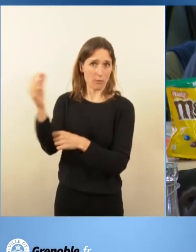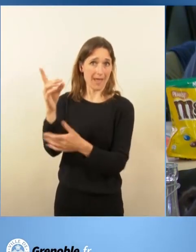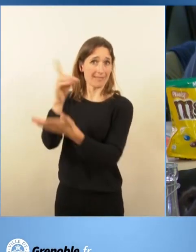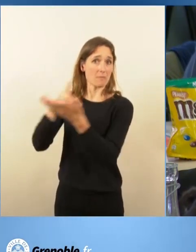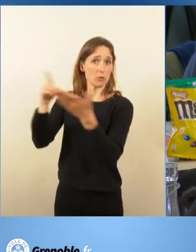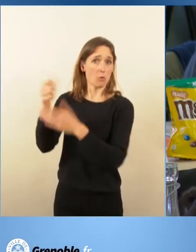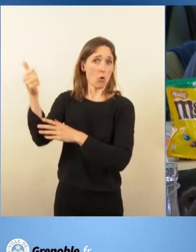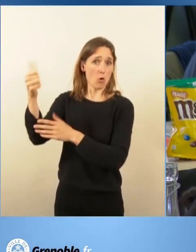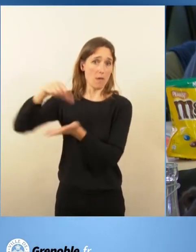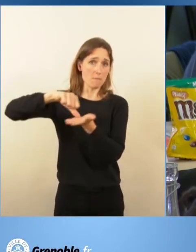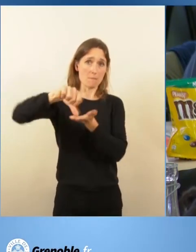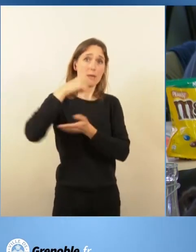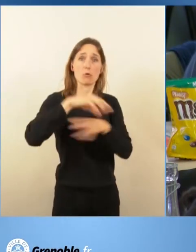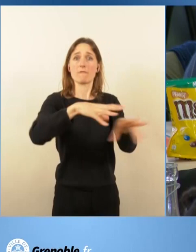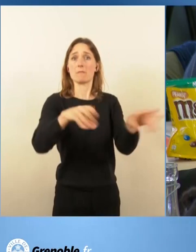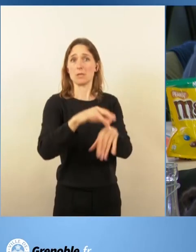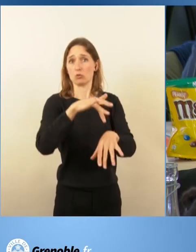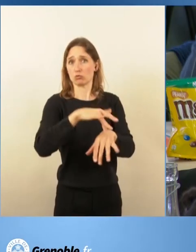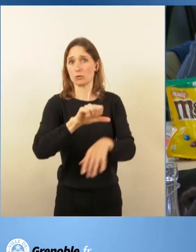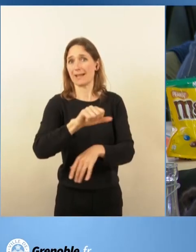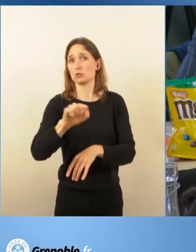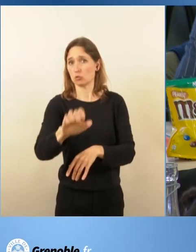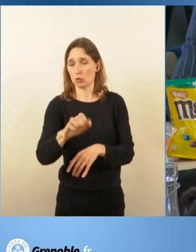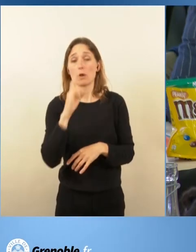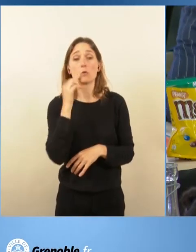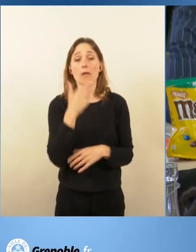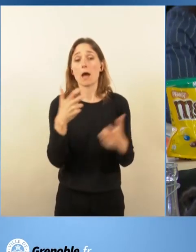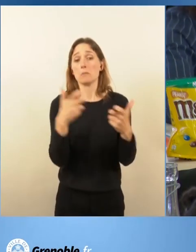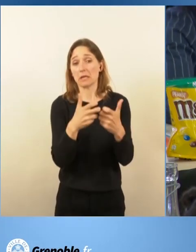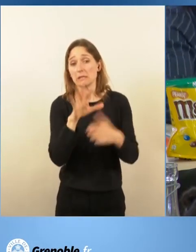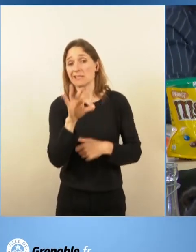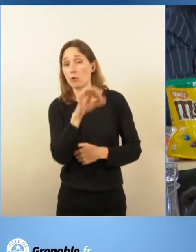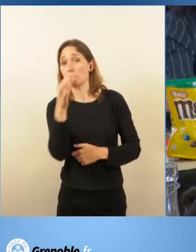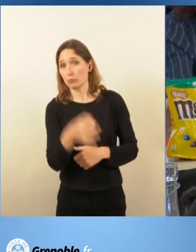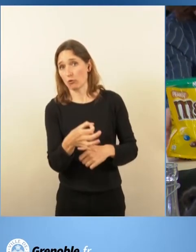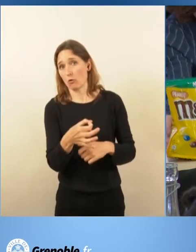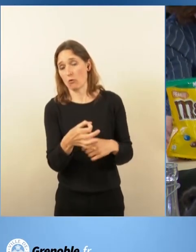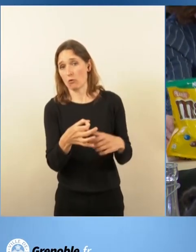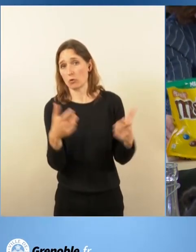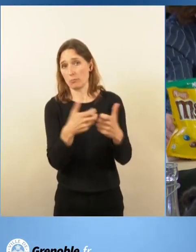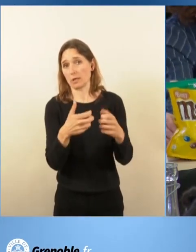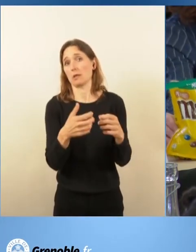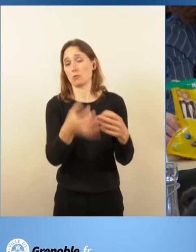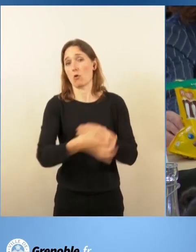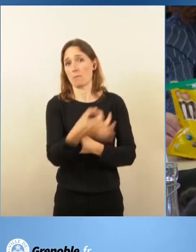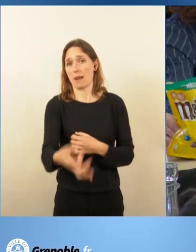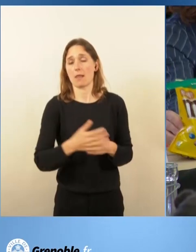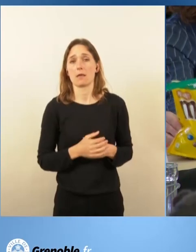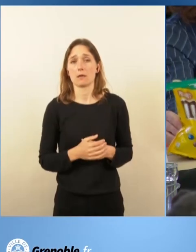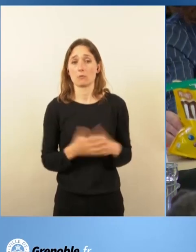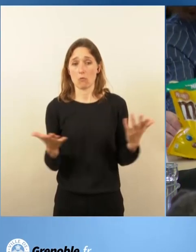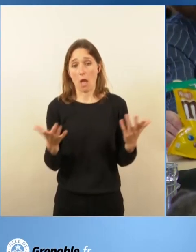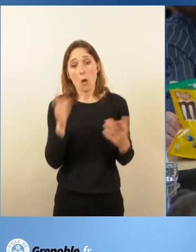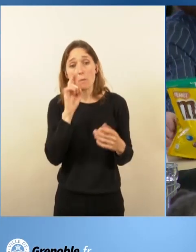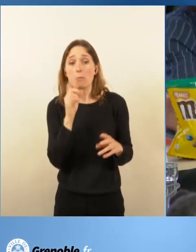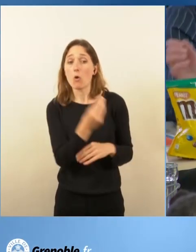qui qui paye pour ces familles là donc c'est pour ça que le tarif est à ce niveau-là et donc vous pouvez remarquer que la ville pour